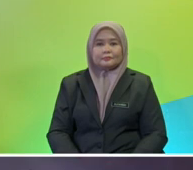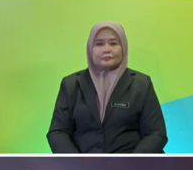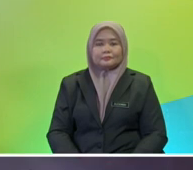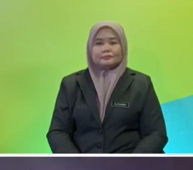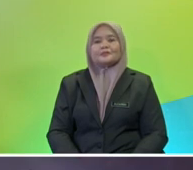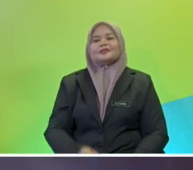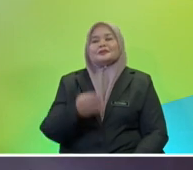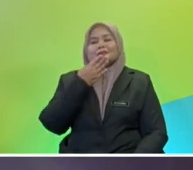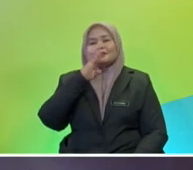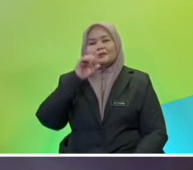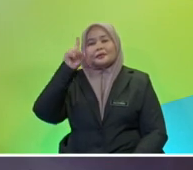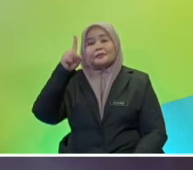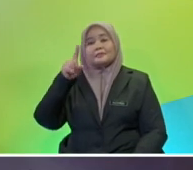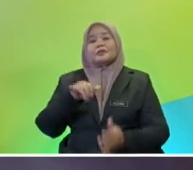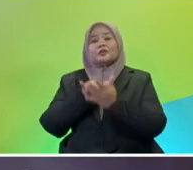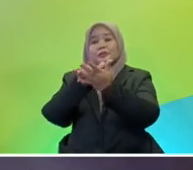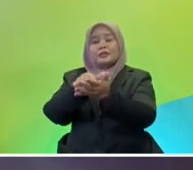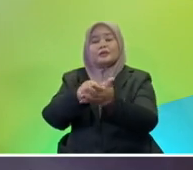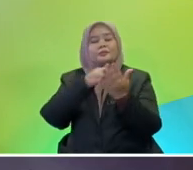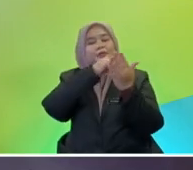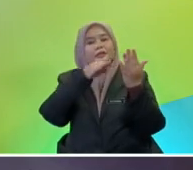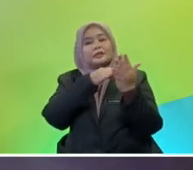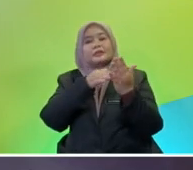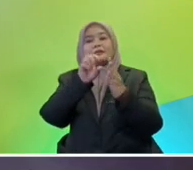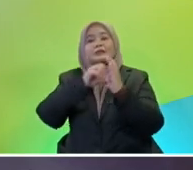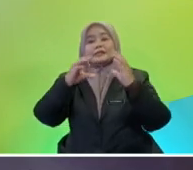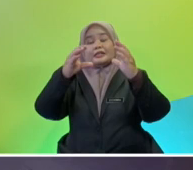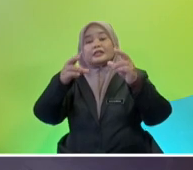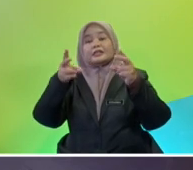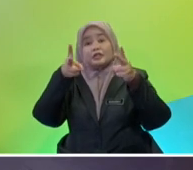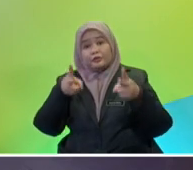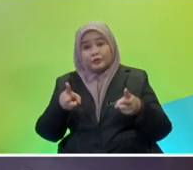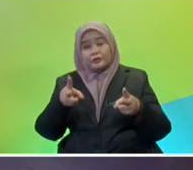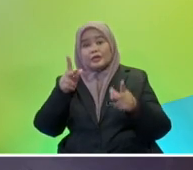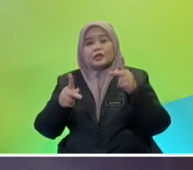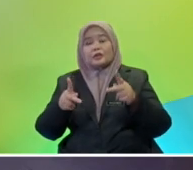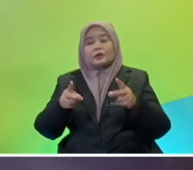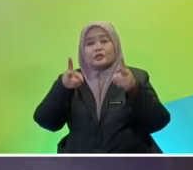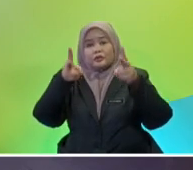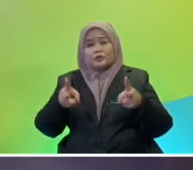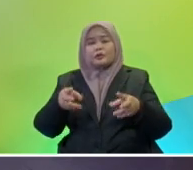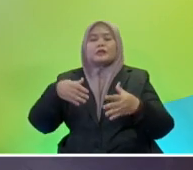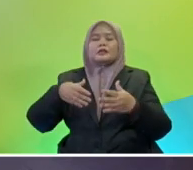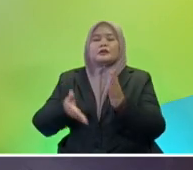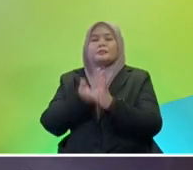Alhamdulillah jadi begitulah dia pencak silat secara individu Jadi kalau individu ini dia lebih berfokuslah kepada individu tertentu